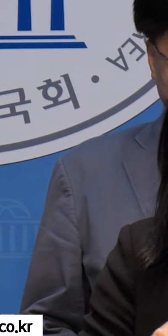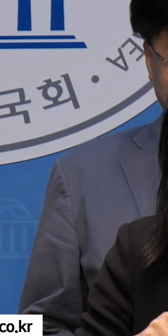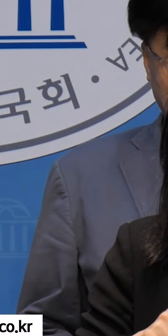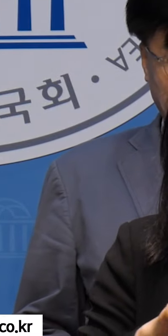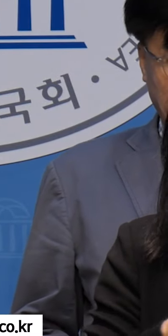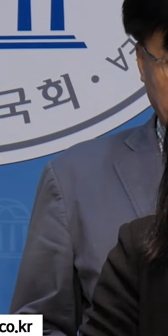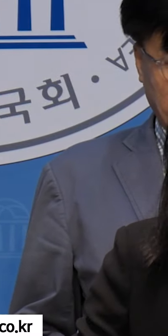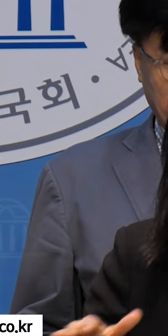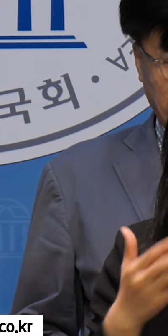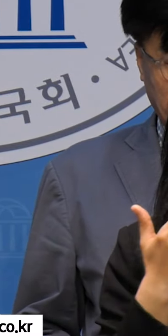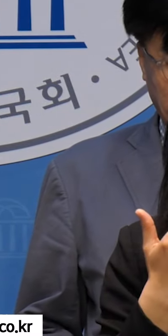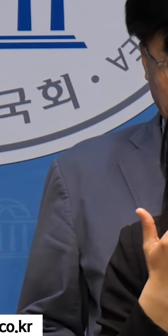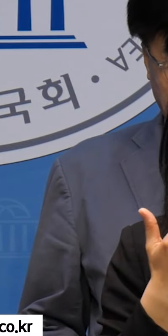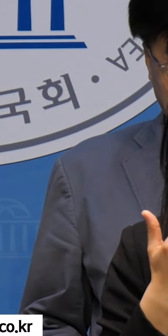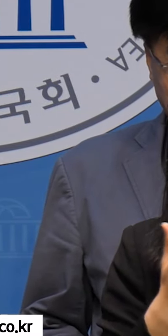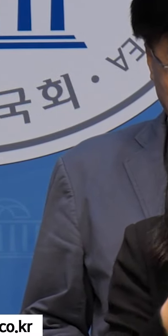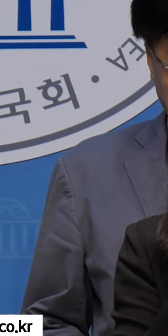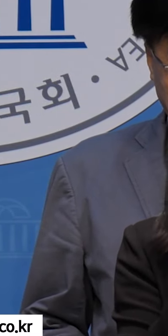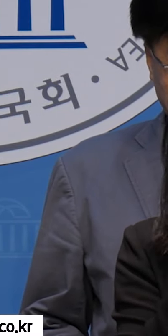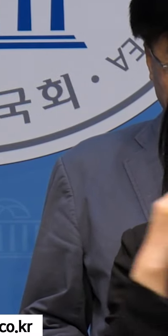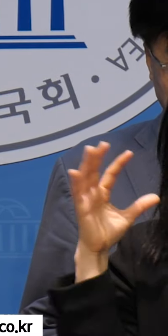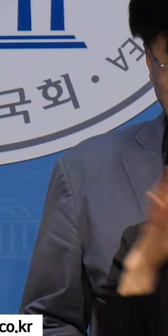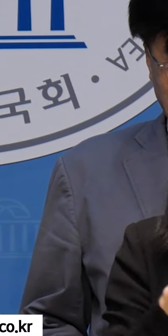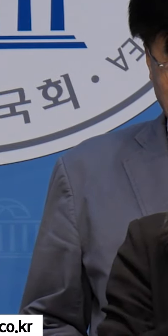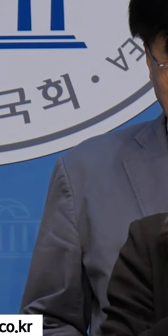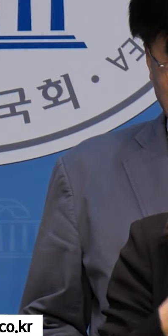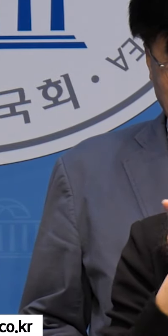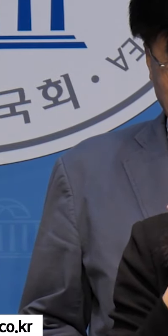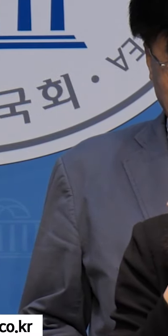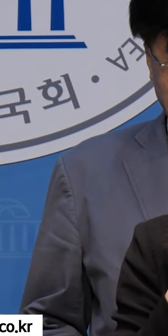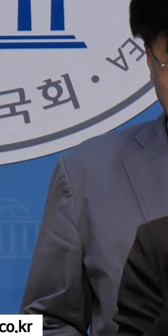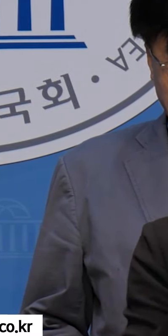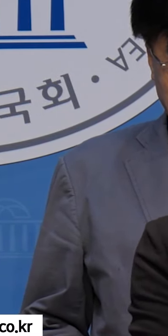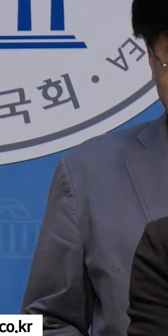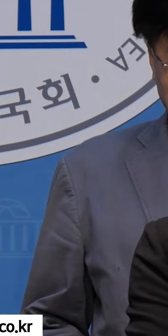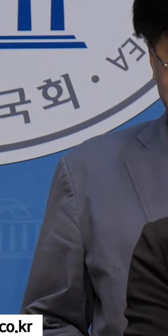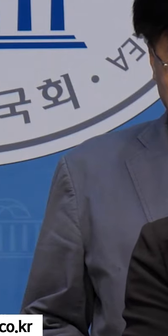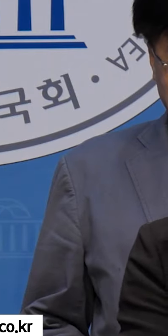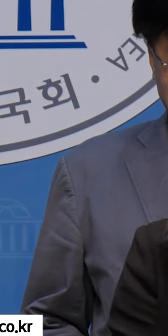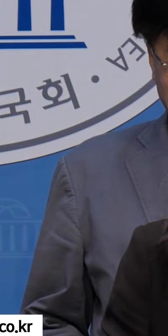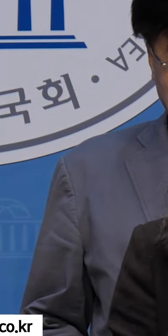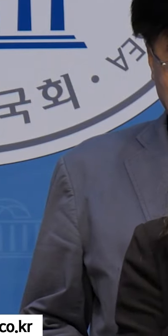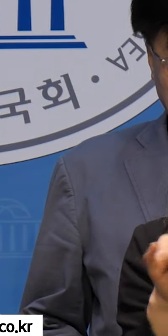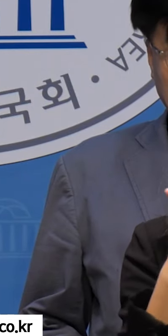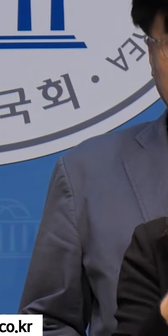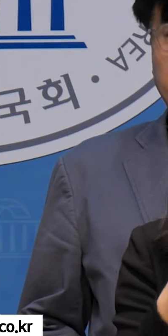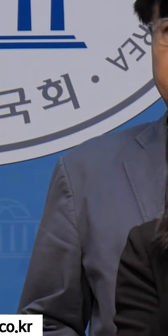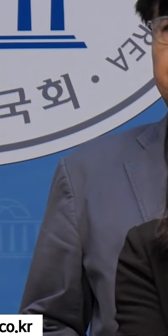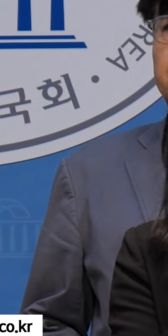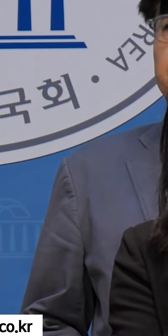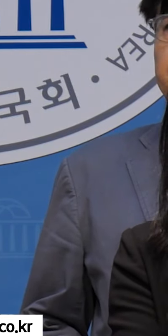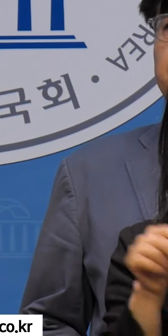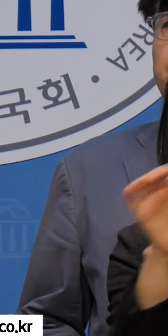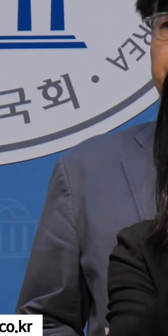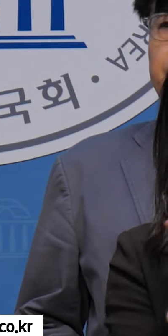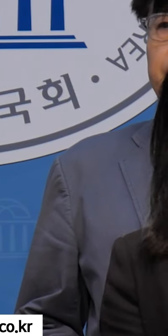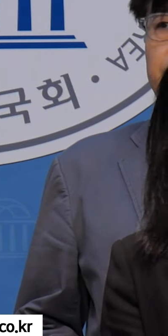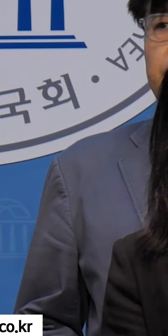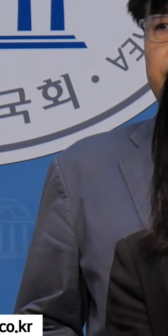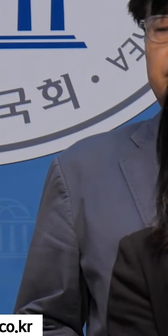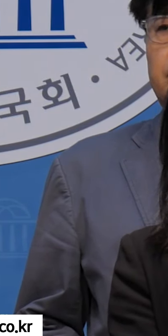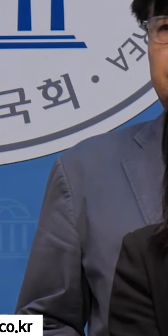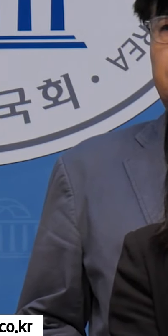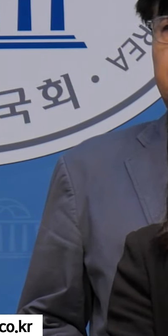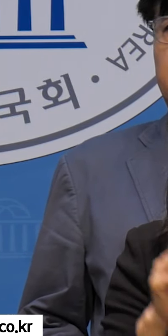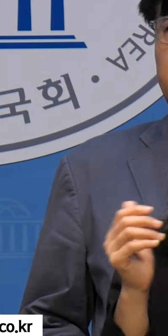있겠습니까? 따라서 이런 비례성의 원칙에 의한 정말 인구 위기를 제대로 극복할 수 있는 선거 시스템,